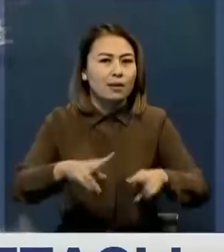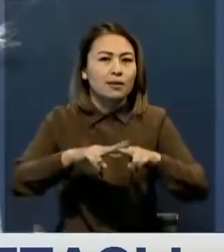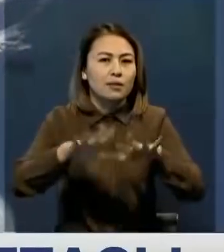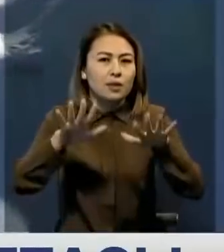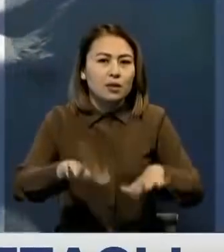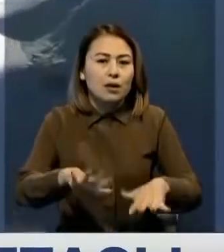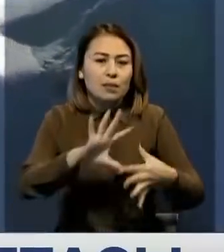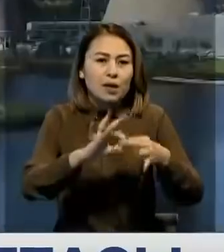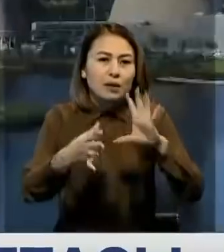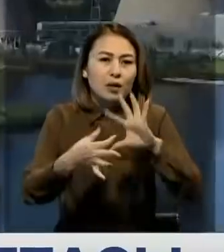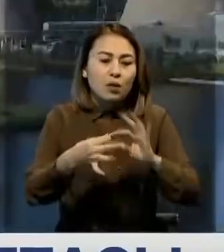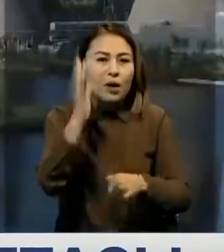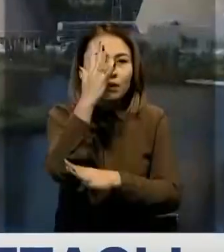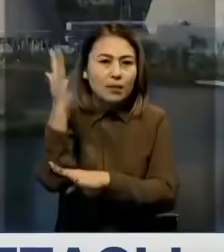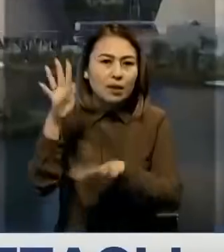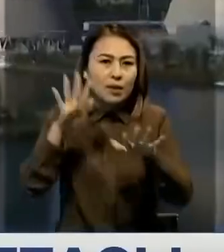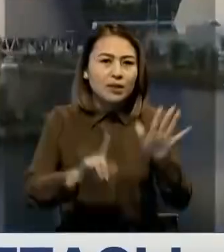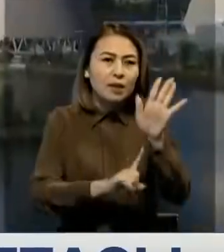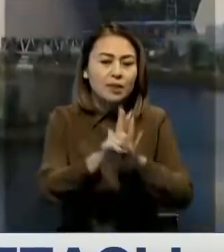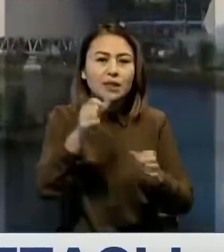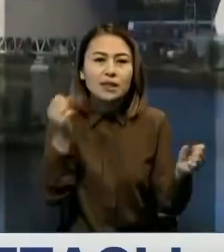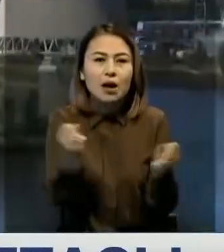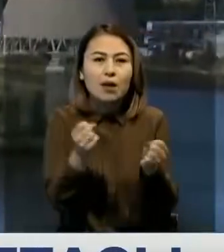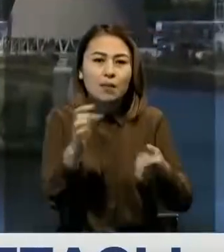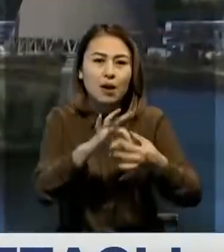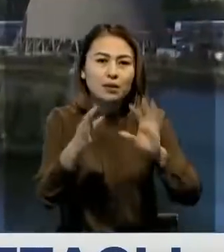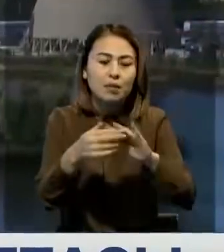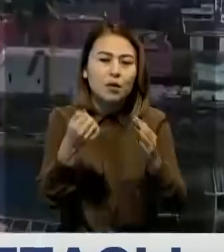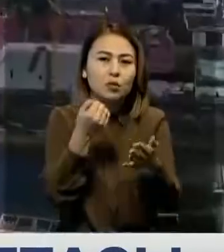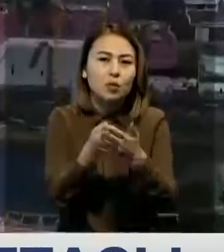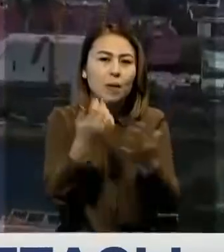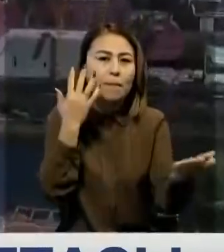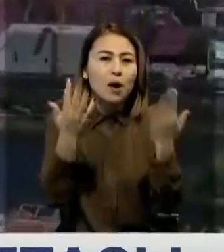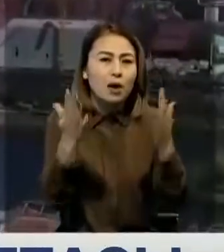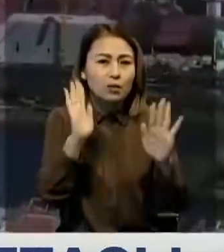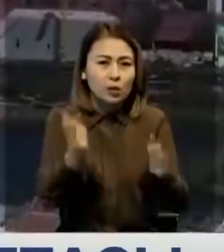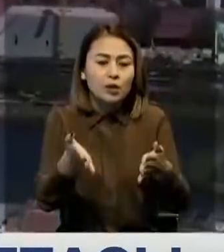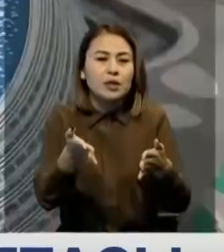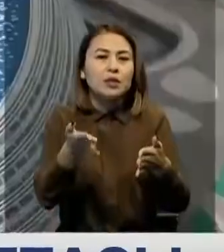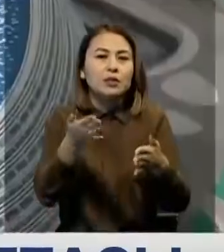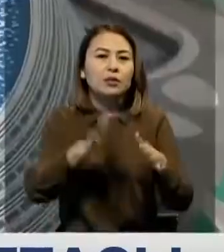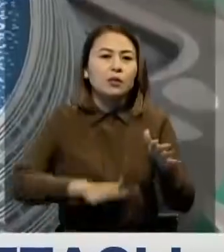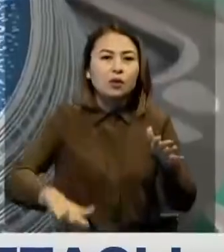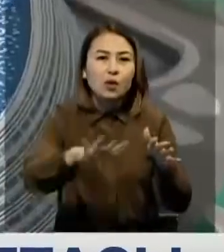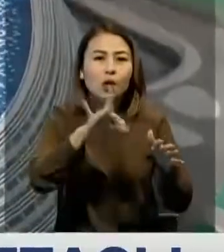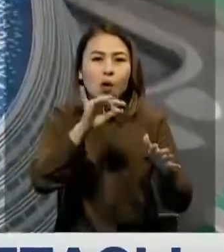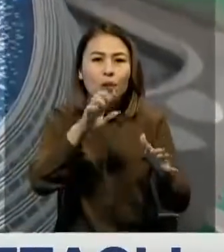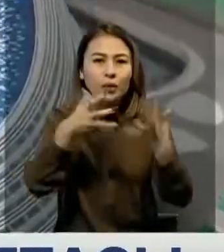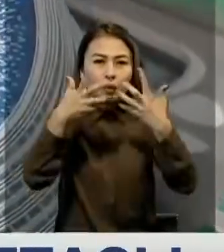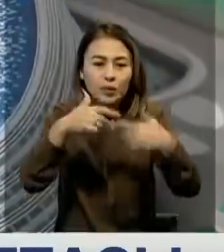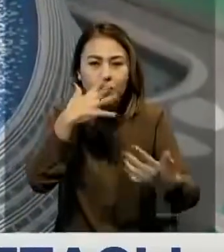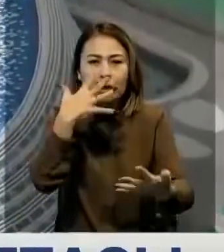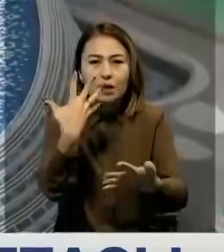Қытай астанасында олимпиадалық орман саябағынан бастап, қысқы олимпиада паркіне барады. Ол жерден алау роботтары